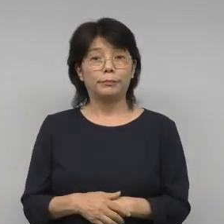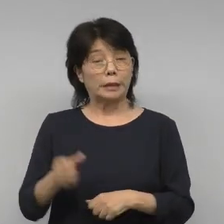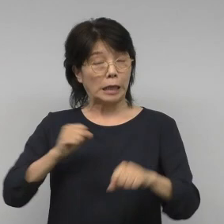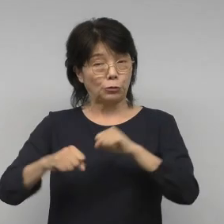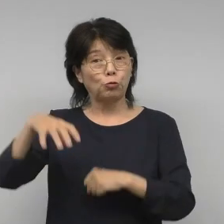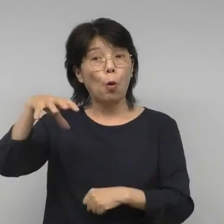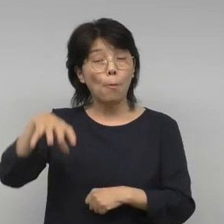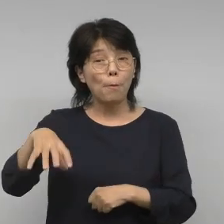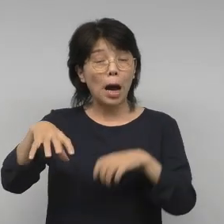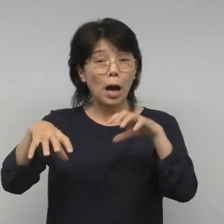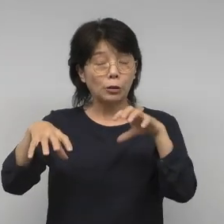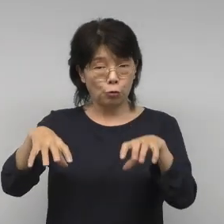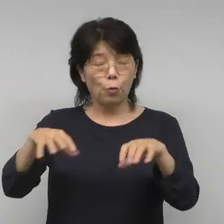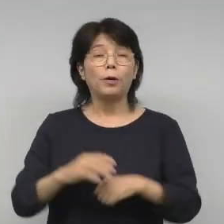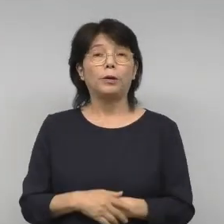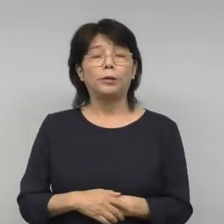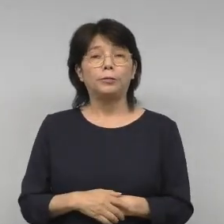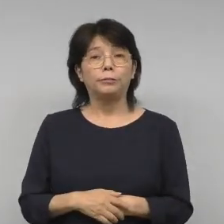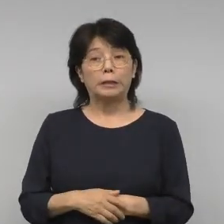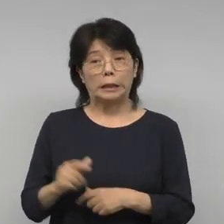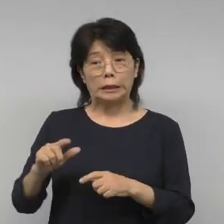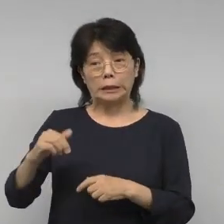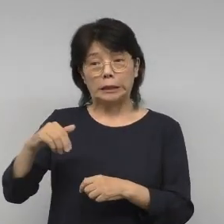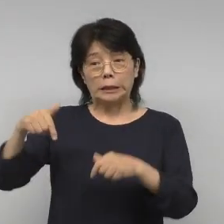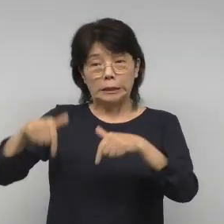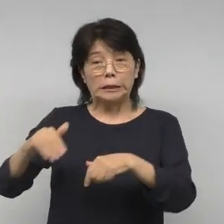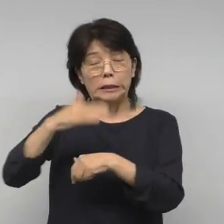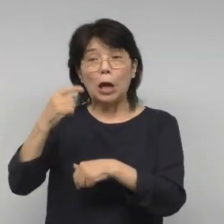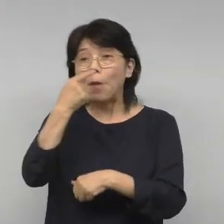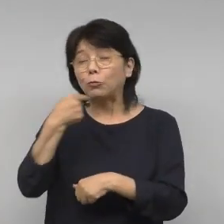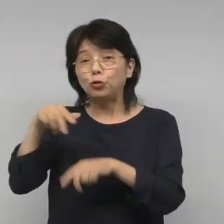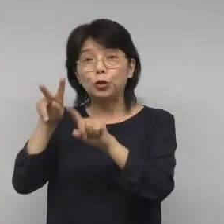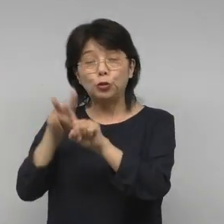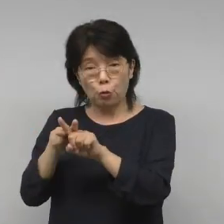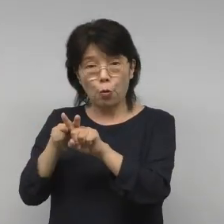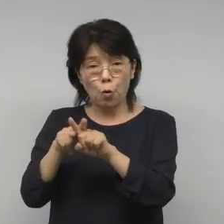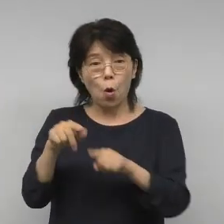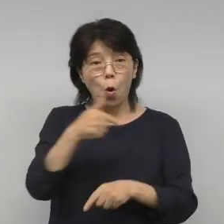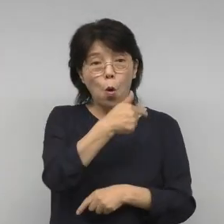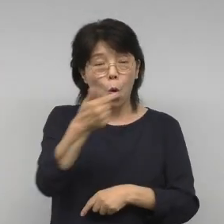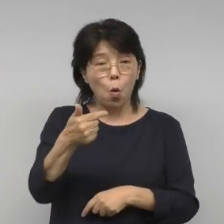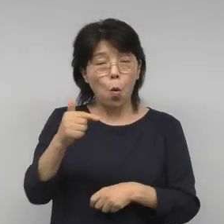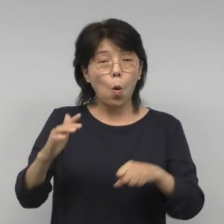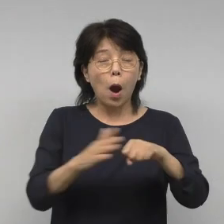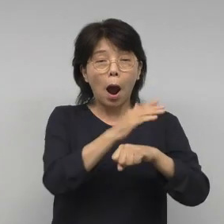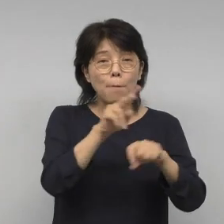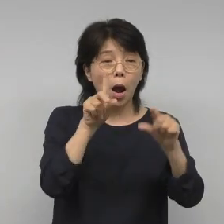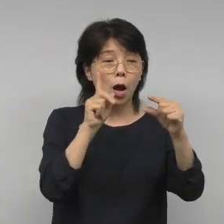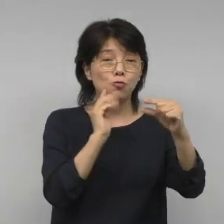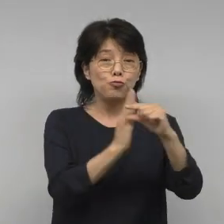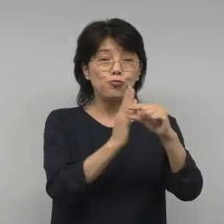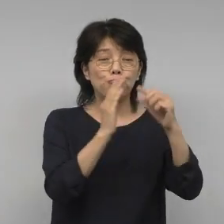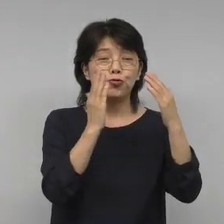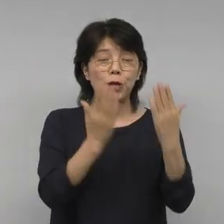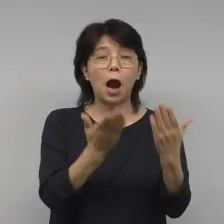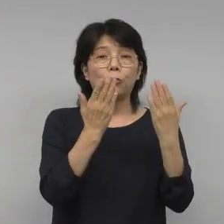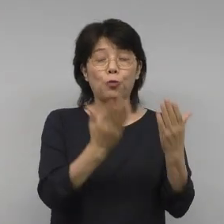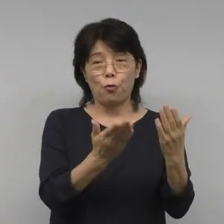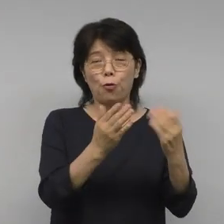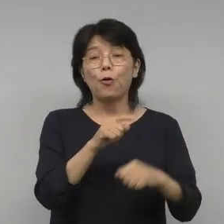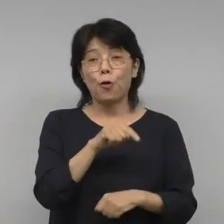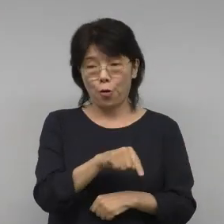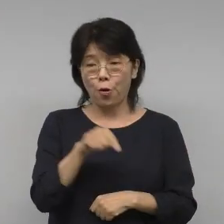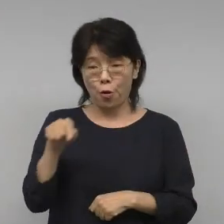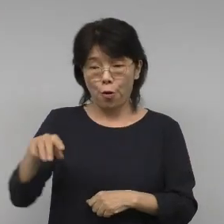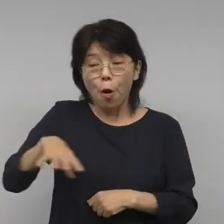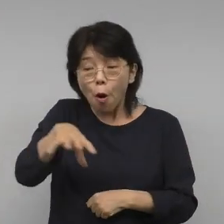場所については今のところ西山口小と大浜中学校を、まあ、厳密にはその周